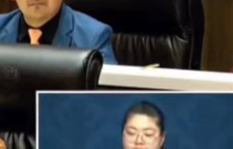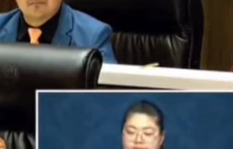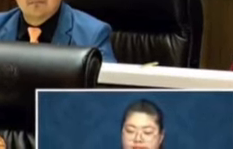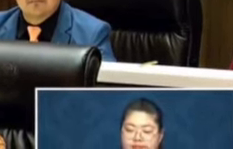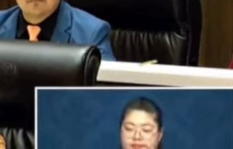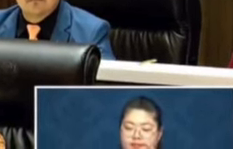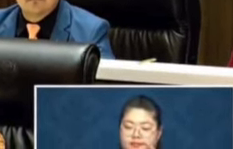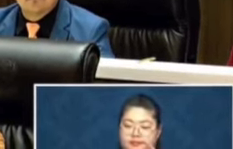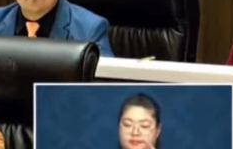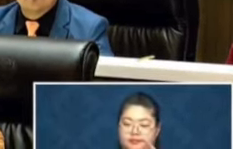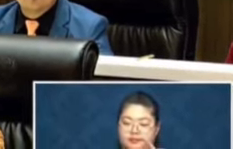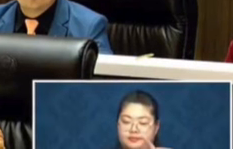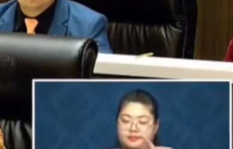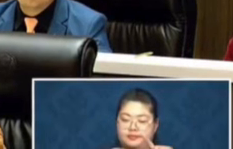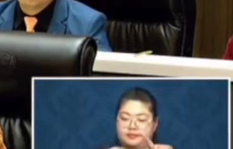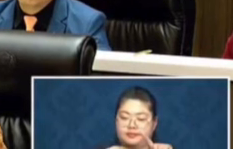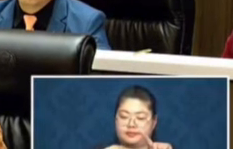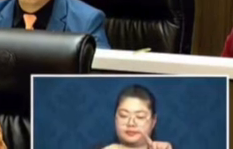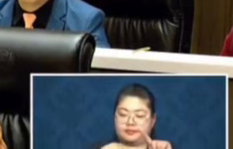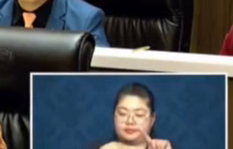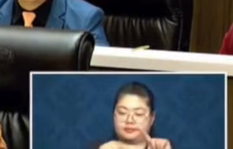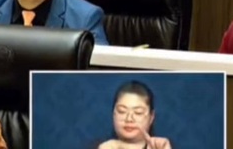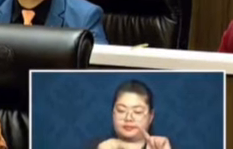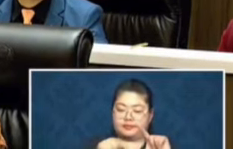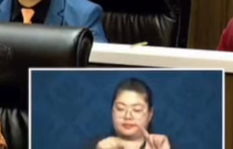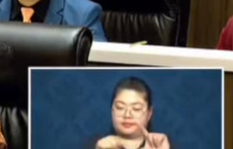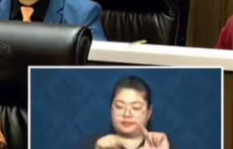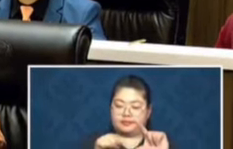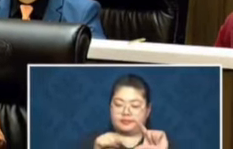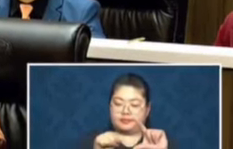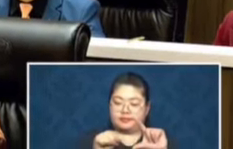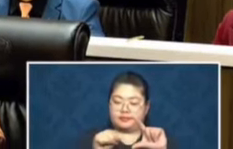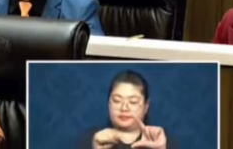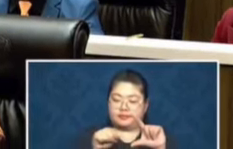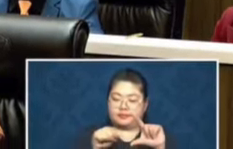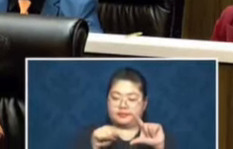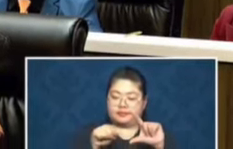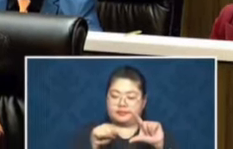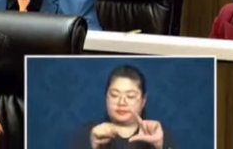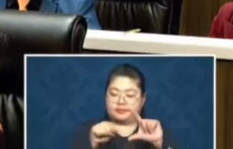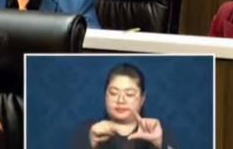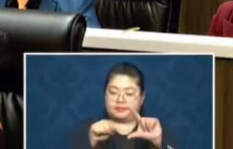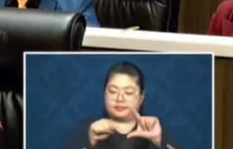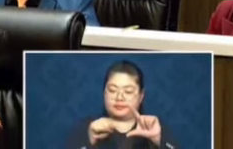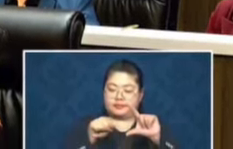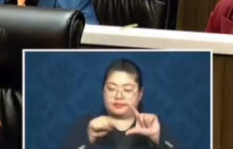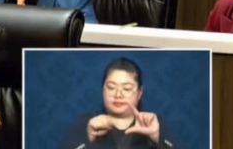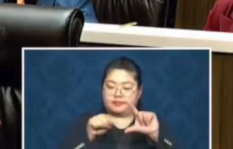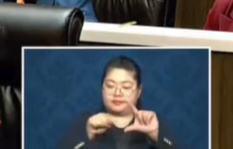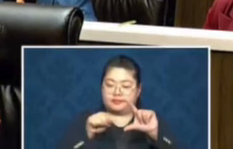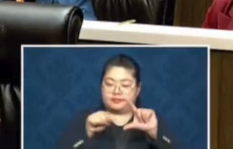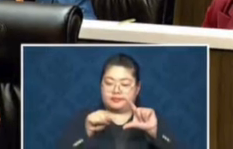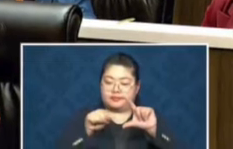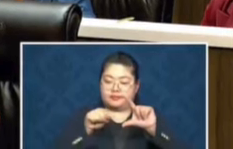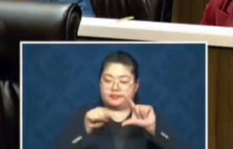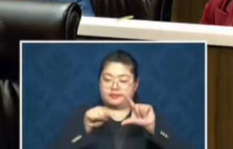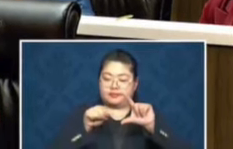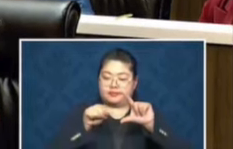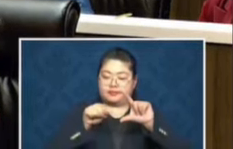พลและเครือข่ายอุปถัมภ์ที่อยู่หลังผ้าม่านการเมืองเป็นวัฒนธรรมสกปรกที่ส่งกันรุ่